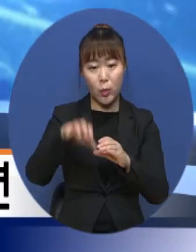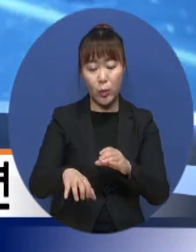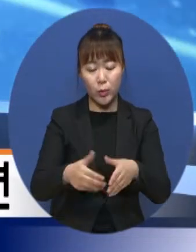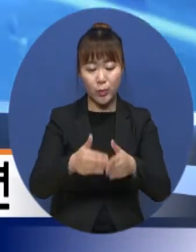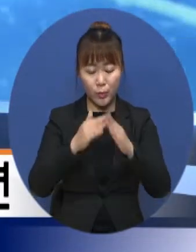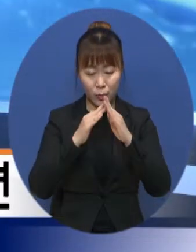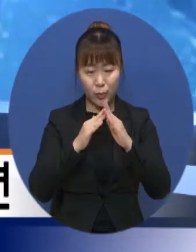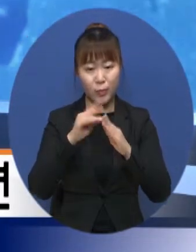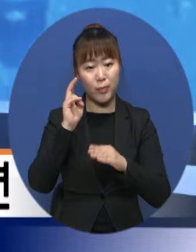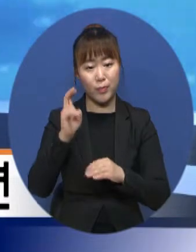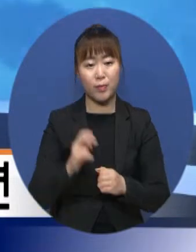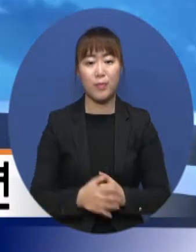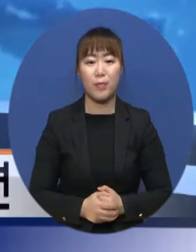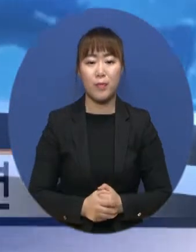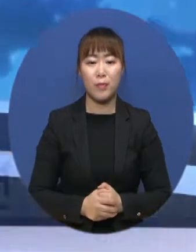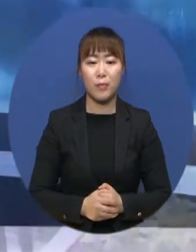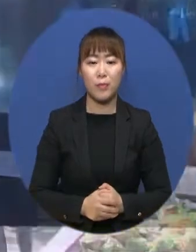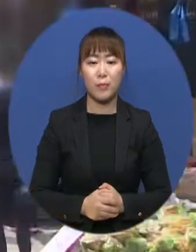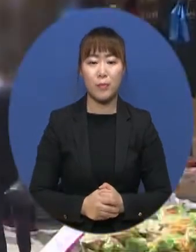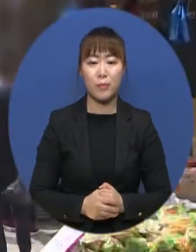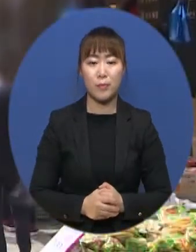마련합니다. 정두리 기자입니다.